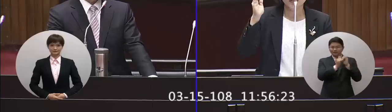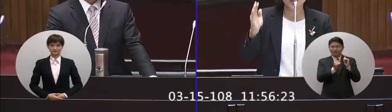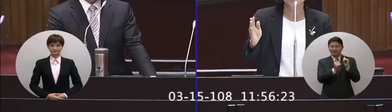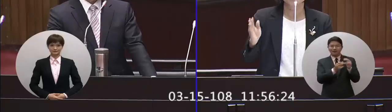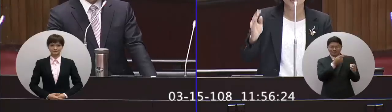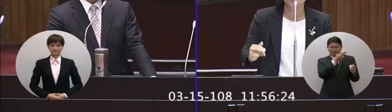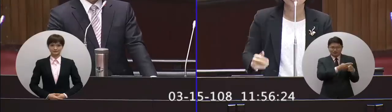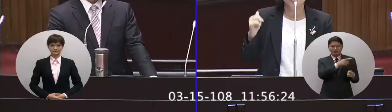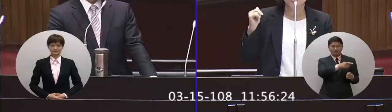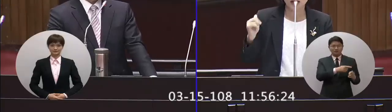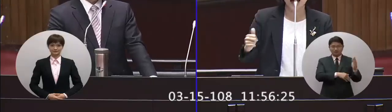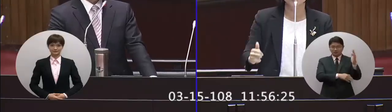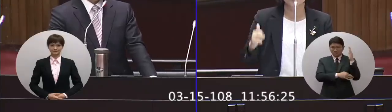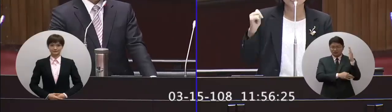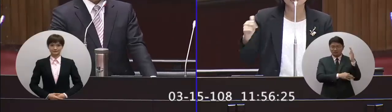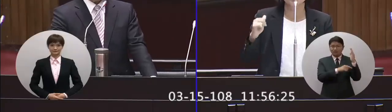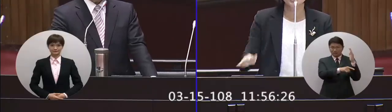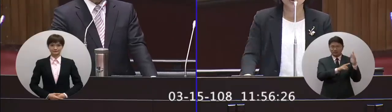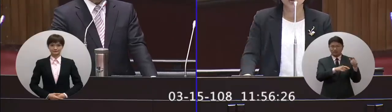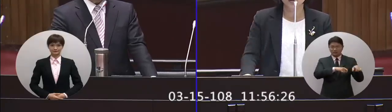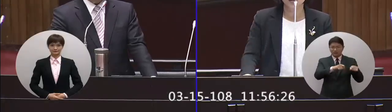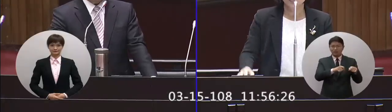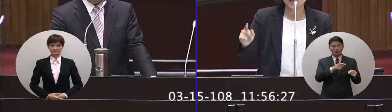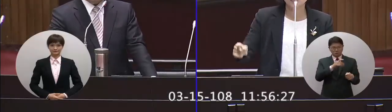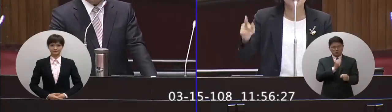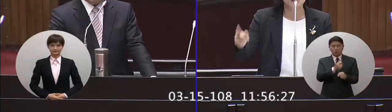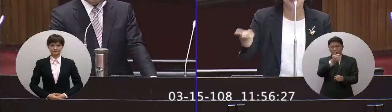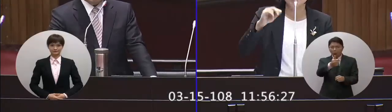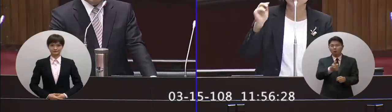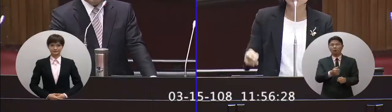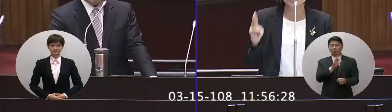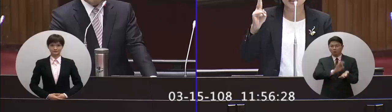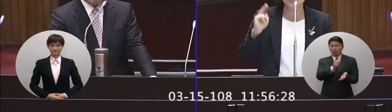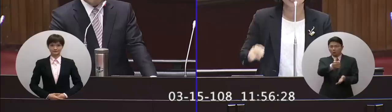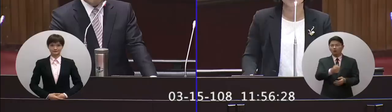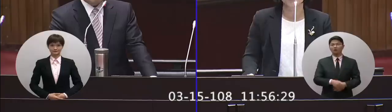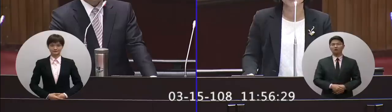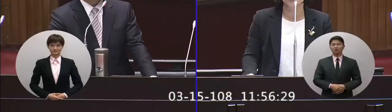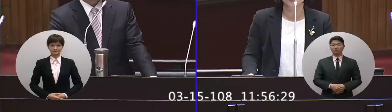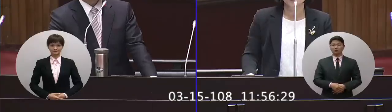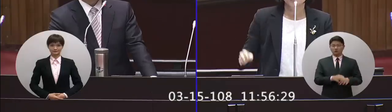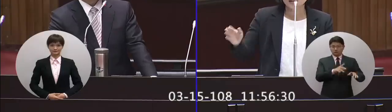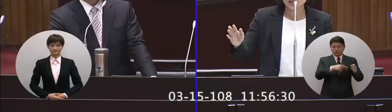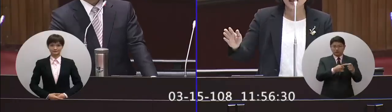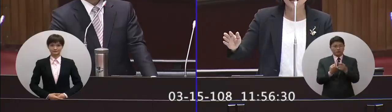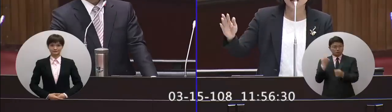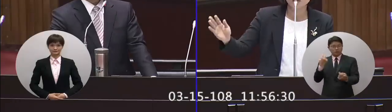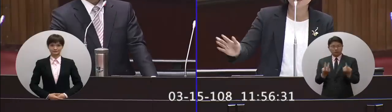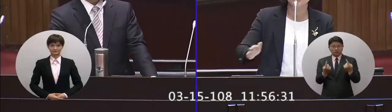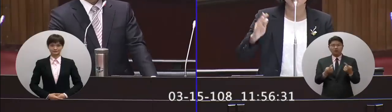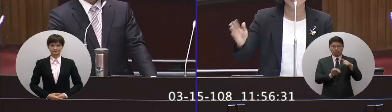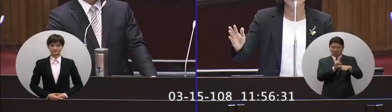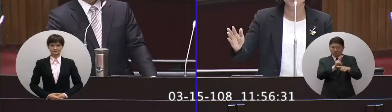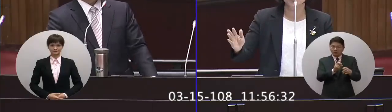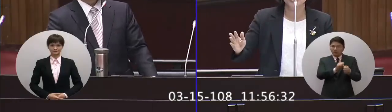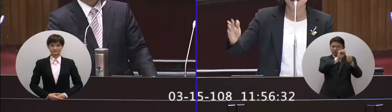信任他的政府政策是好的，是有效度的，甚至今年还比去年提高了2%。那其他的呢？